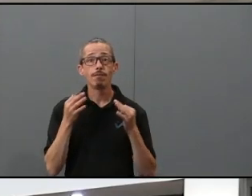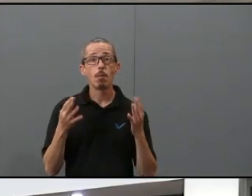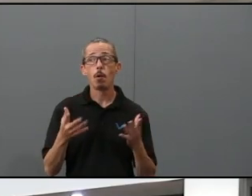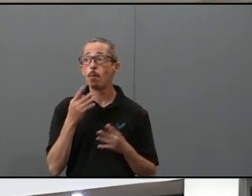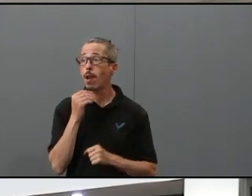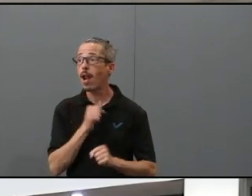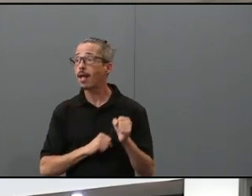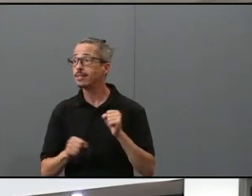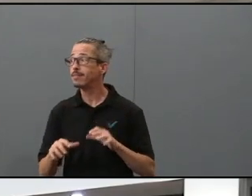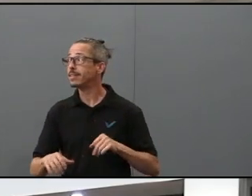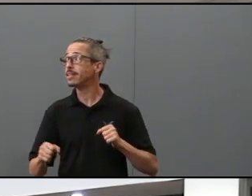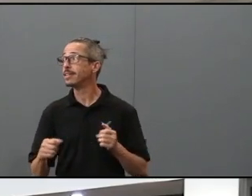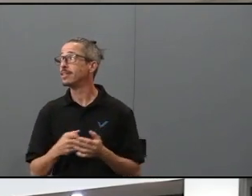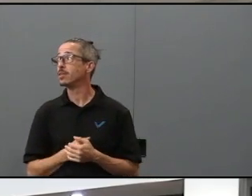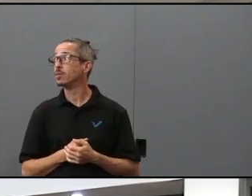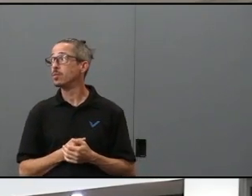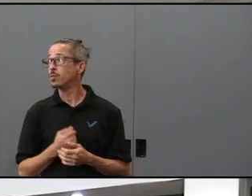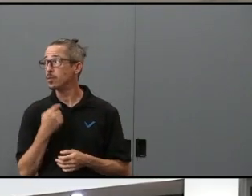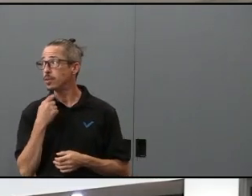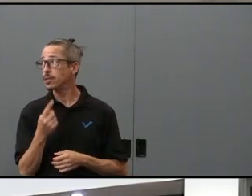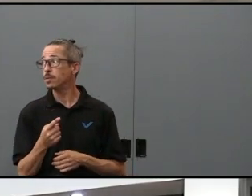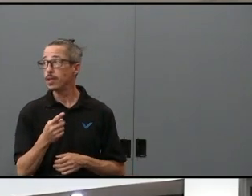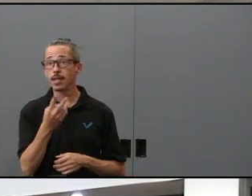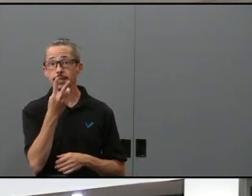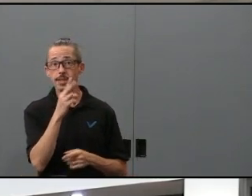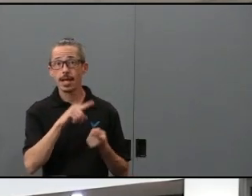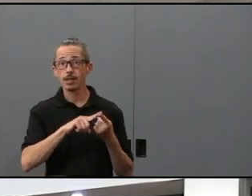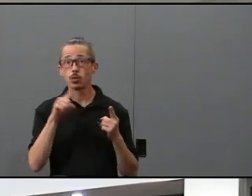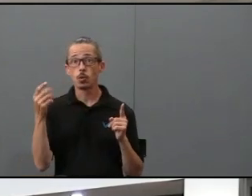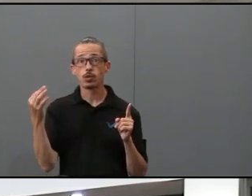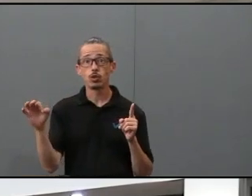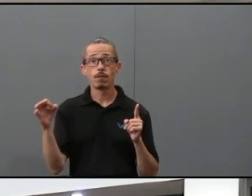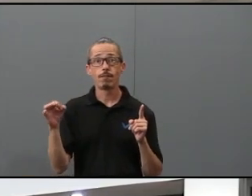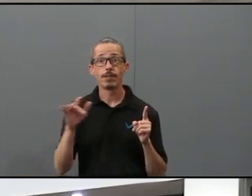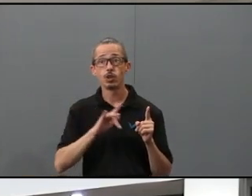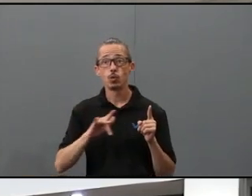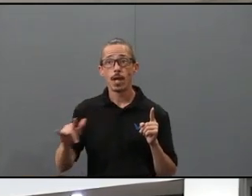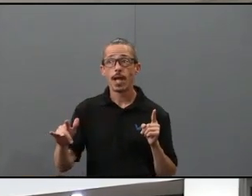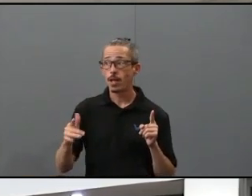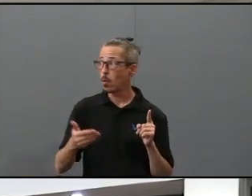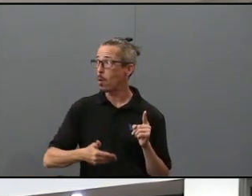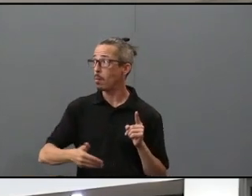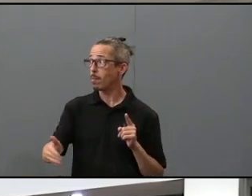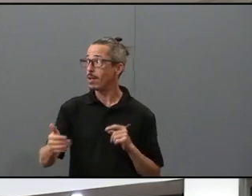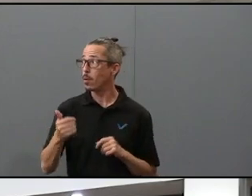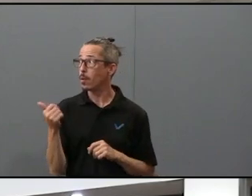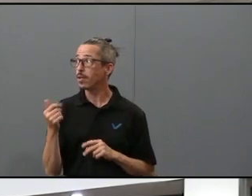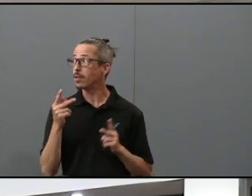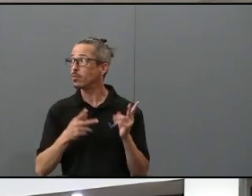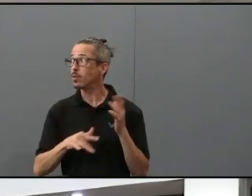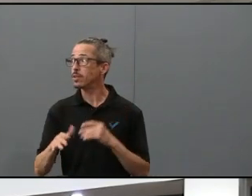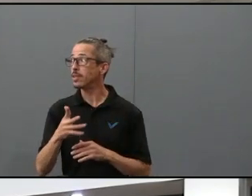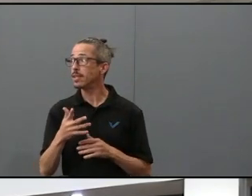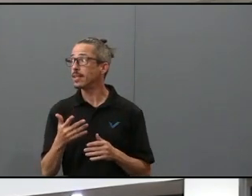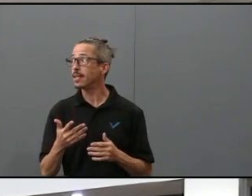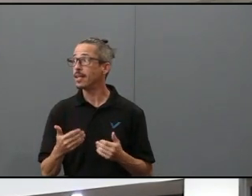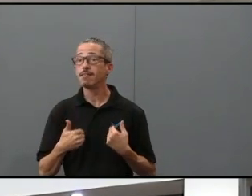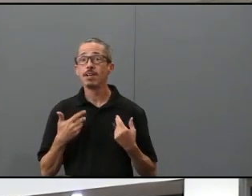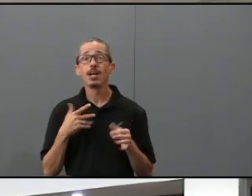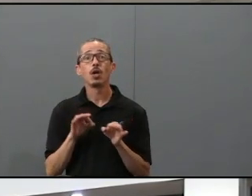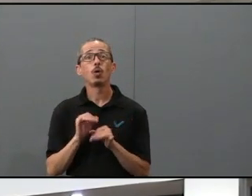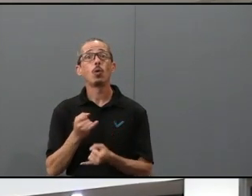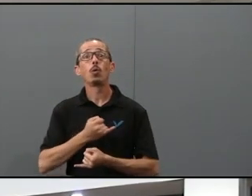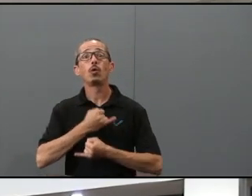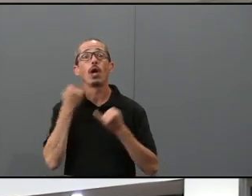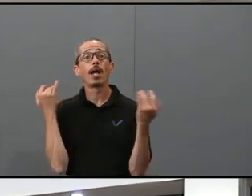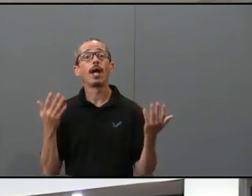belles activités j'aimerais aussi vous dire que le 16 ou 19 juillet donc ça s'en vient bientôt il y a quelque chose sa viz qui coûte rien dans la